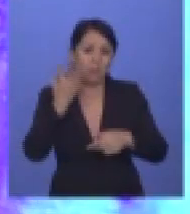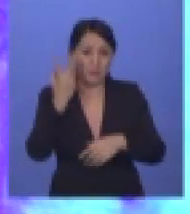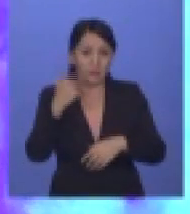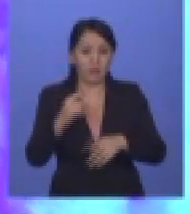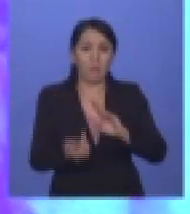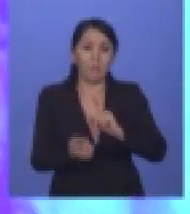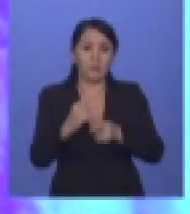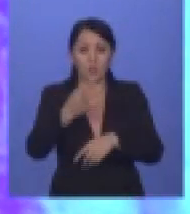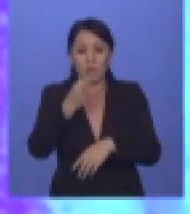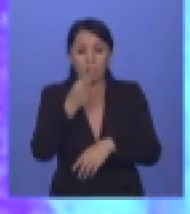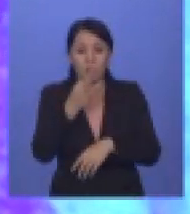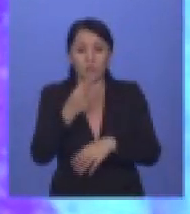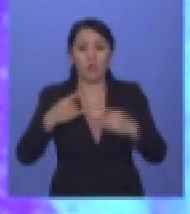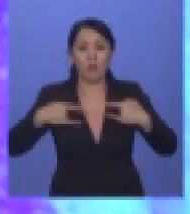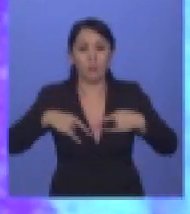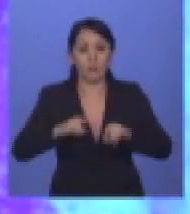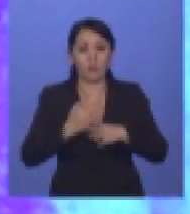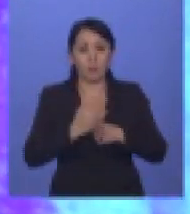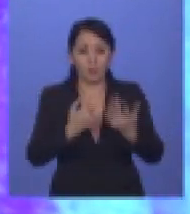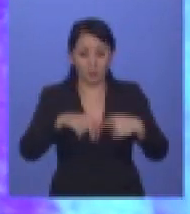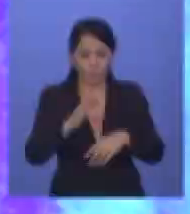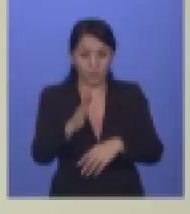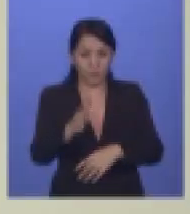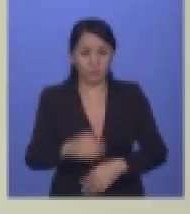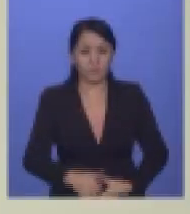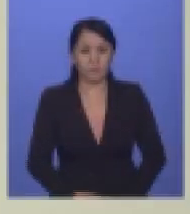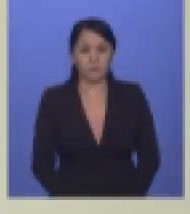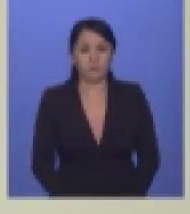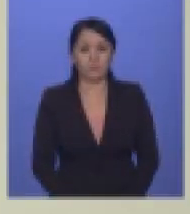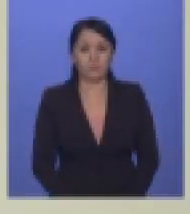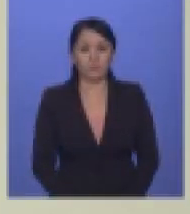мерзімінен ерте туған сәбилерді қолдау үшін ұйымдастырылады. Айнұр Досан, Әділ Нұржанов, шаңалықтар қызметі.